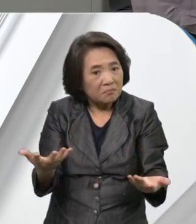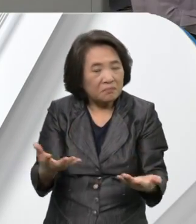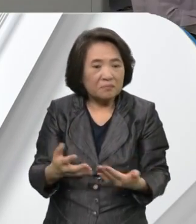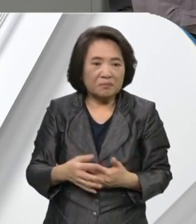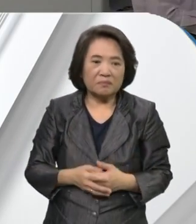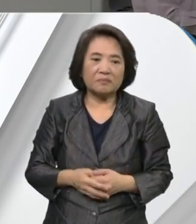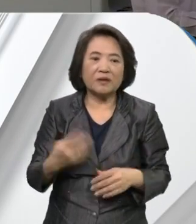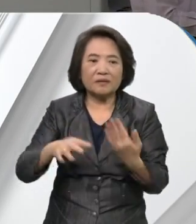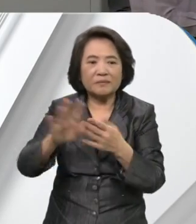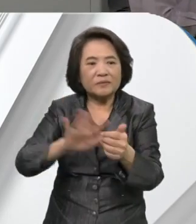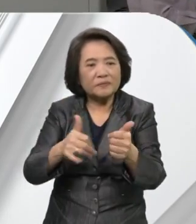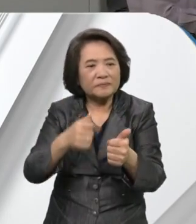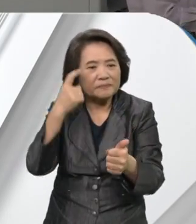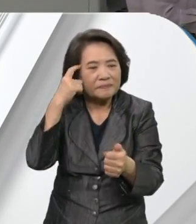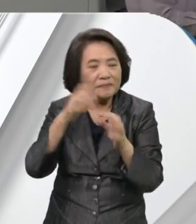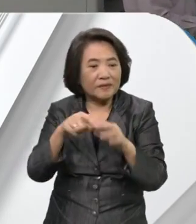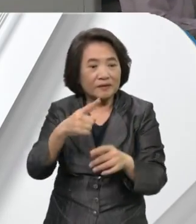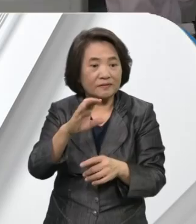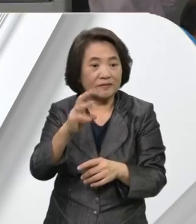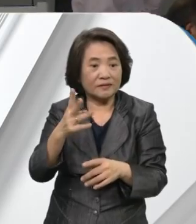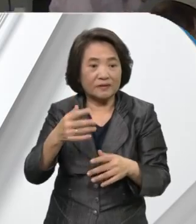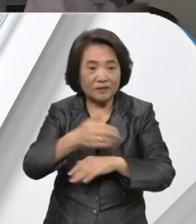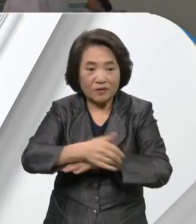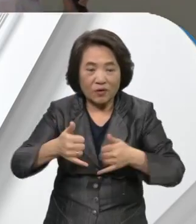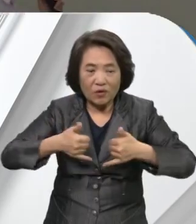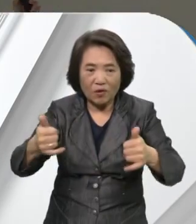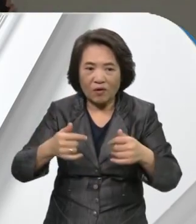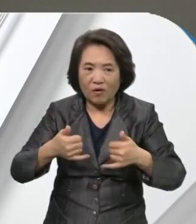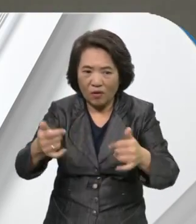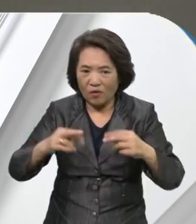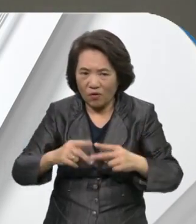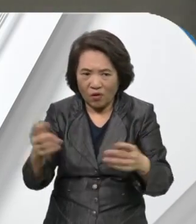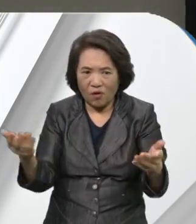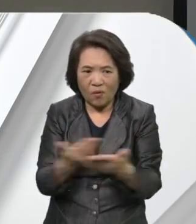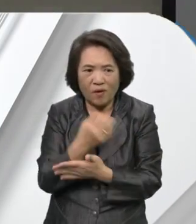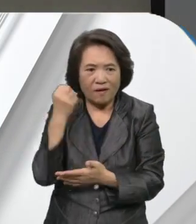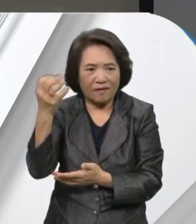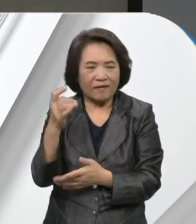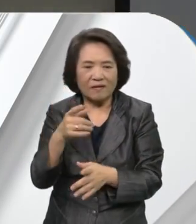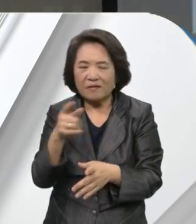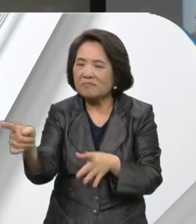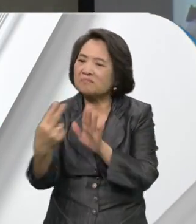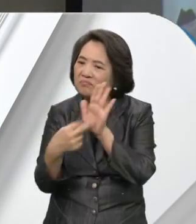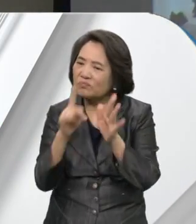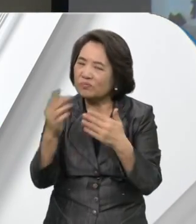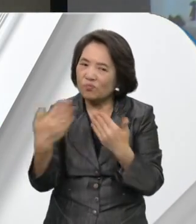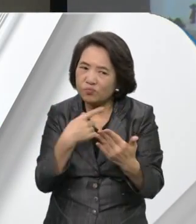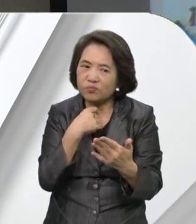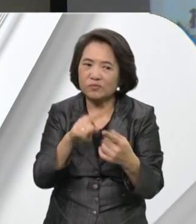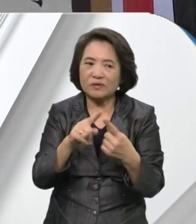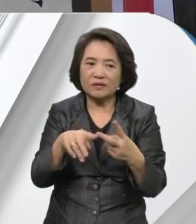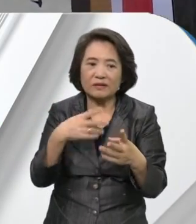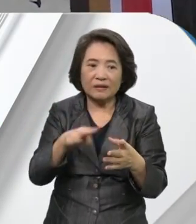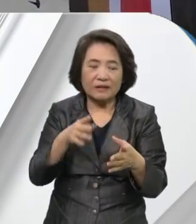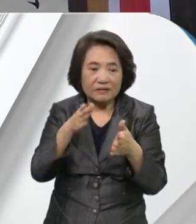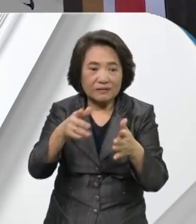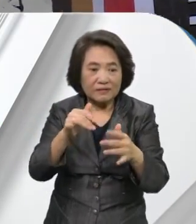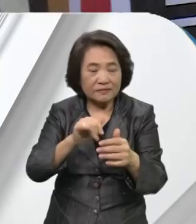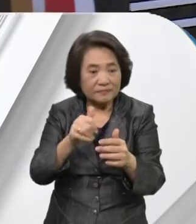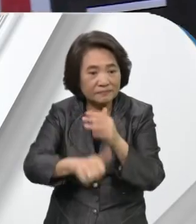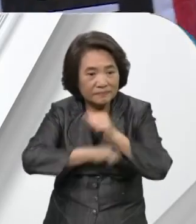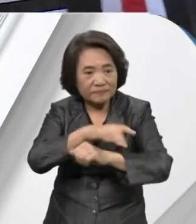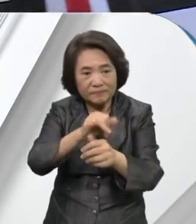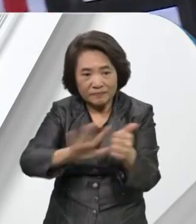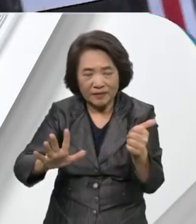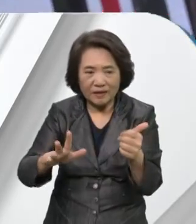那外面由于因为193沿途的路线改变铁道的开发单位停车的工程出来，韩国老队才听人的影响更多清